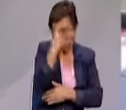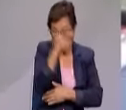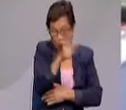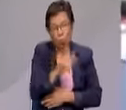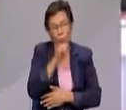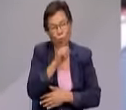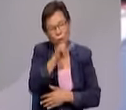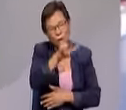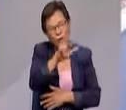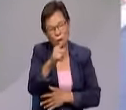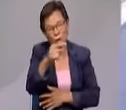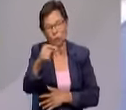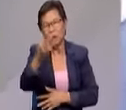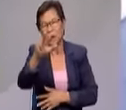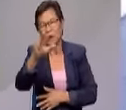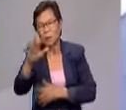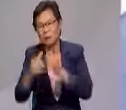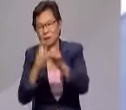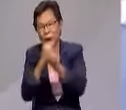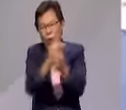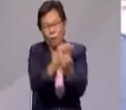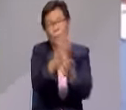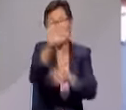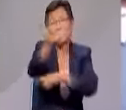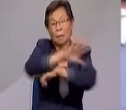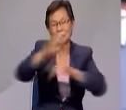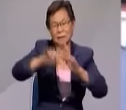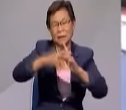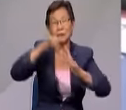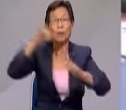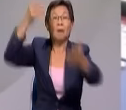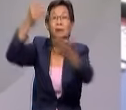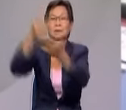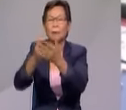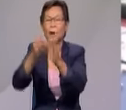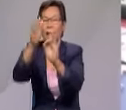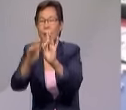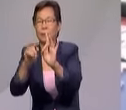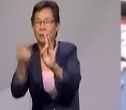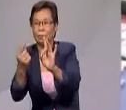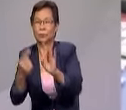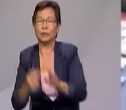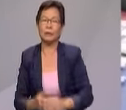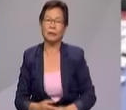dan 35 tahun itu direman 5 hari bermula semalam hingga 8 Januari ini.